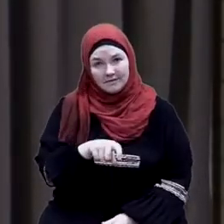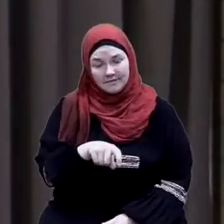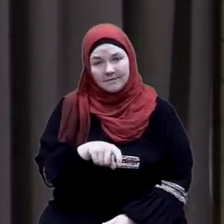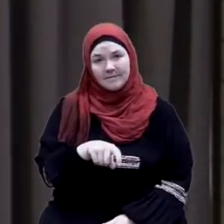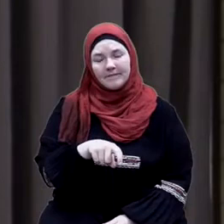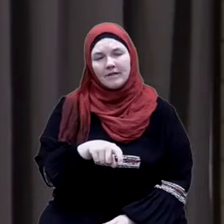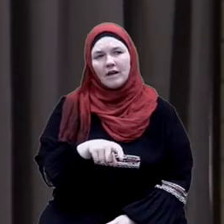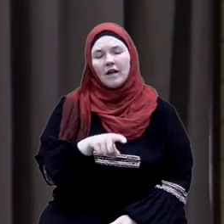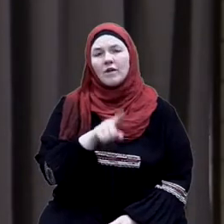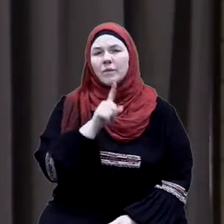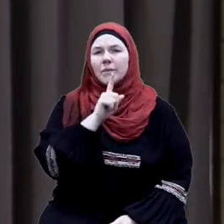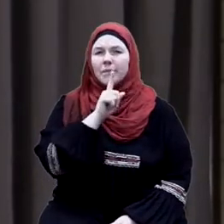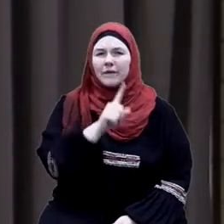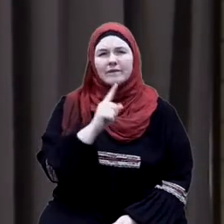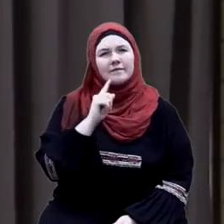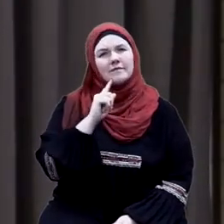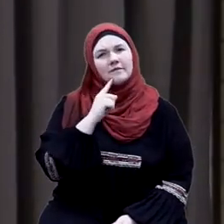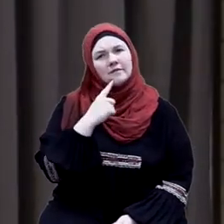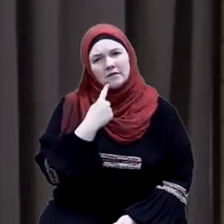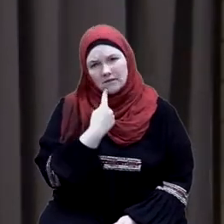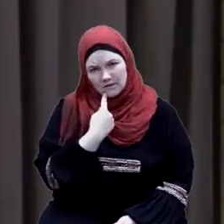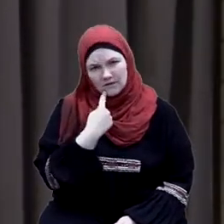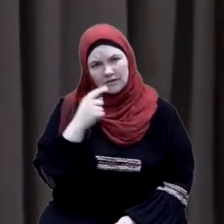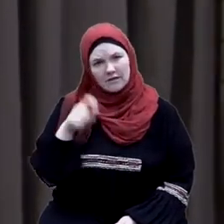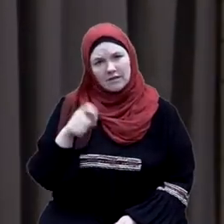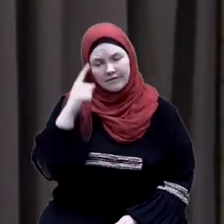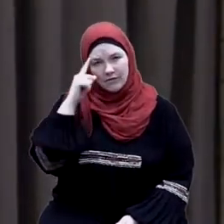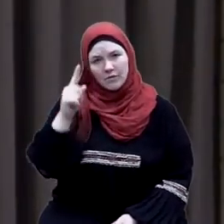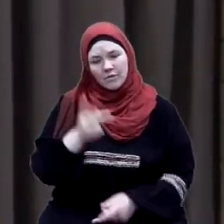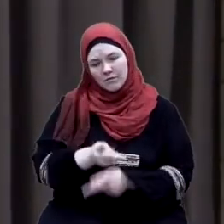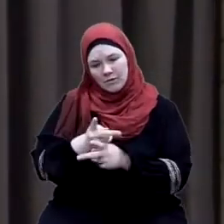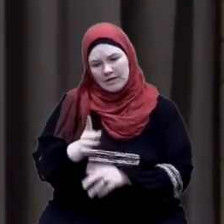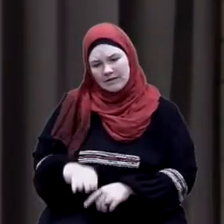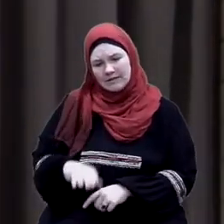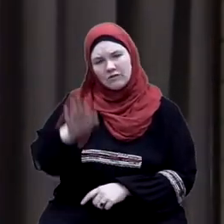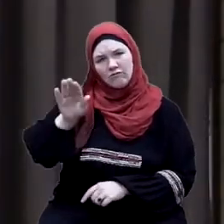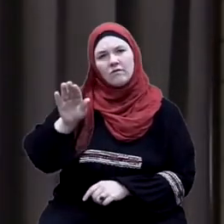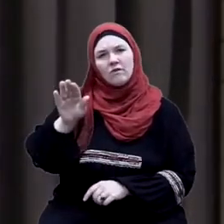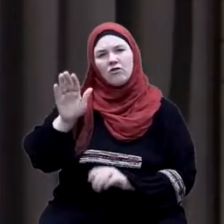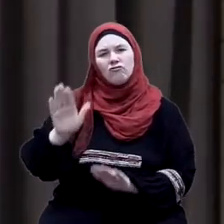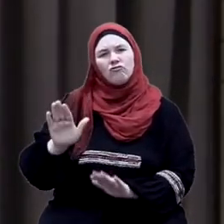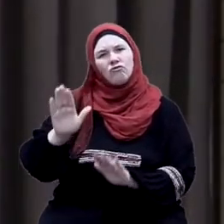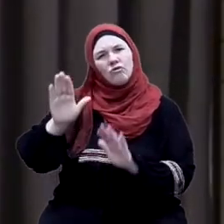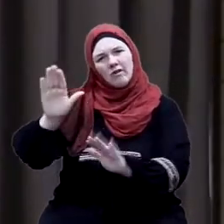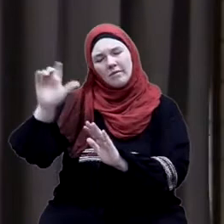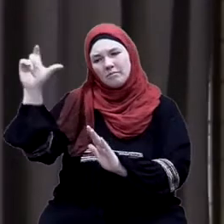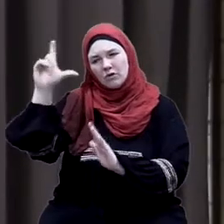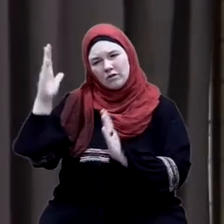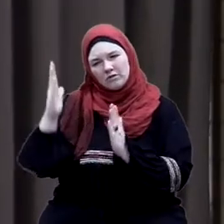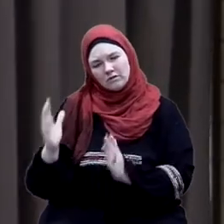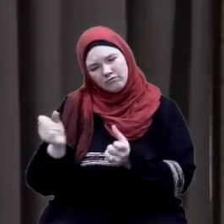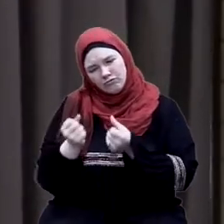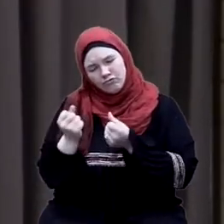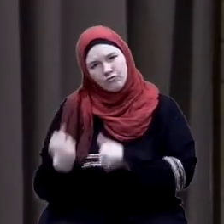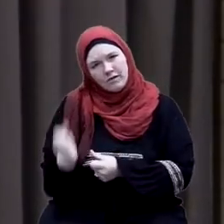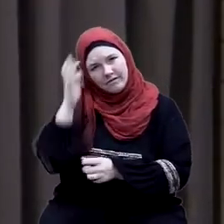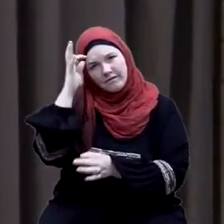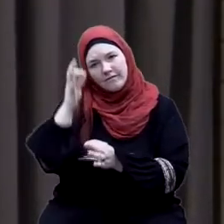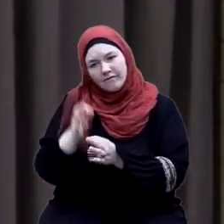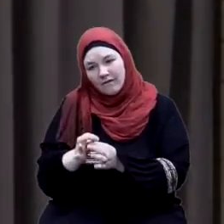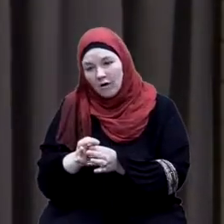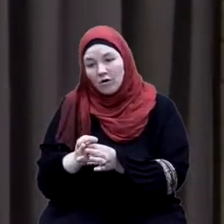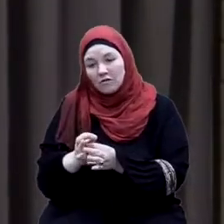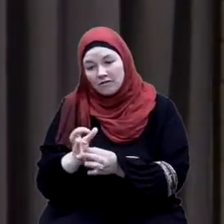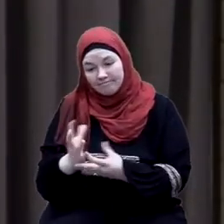the serious need for raising a great Muslim leadership